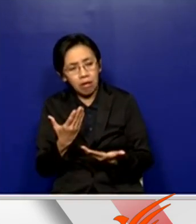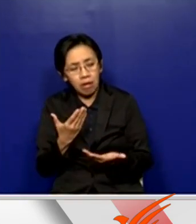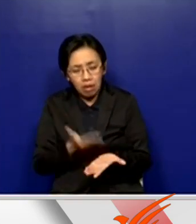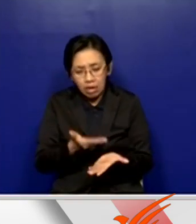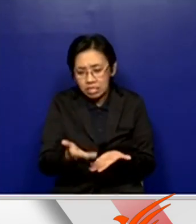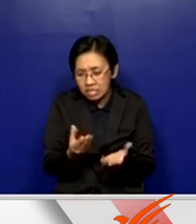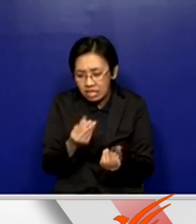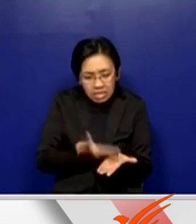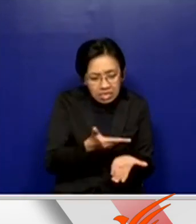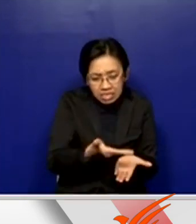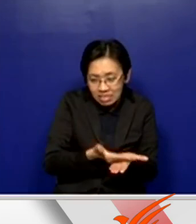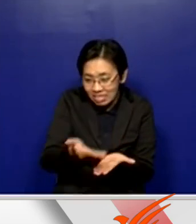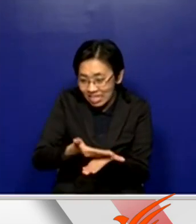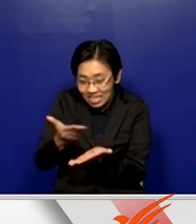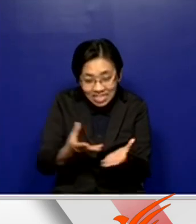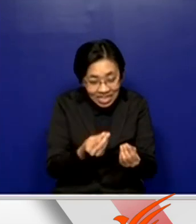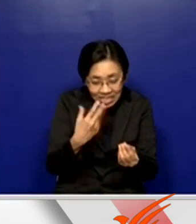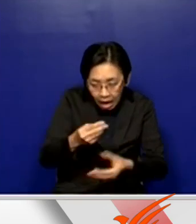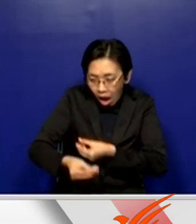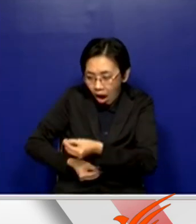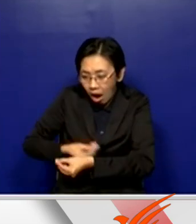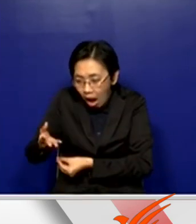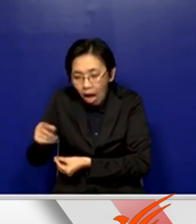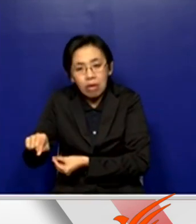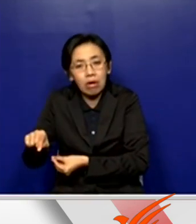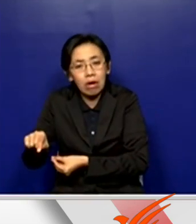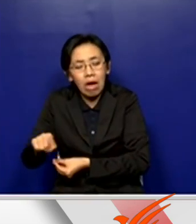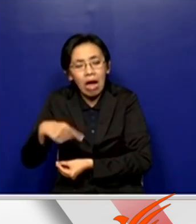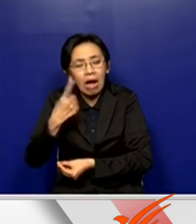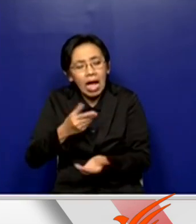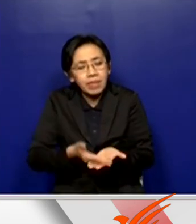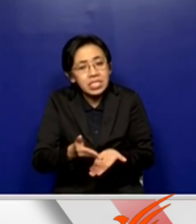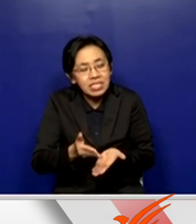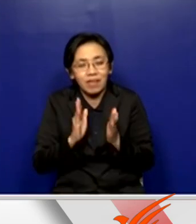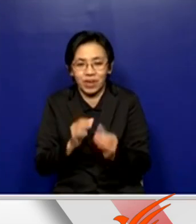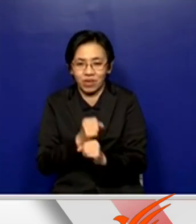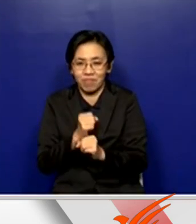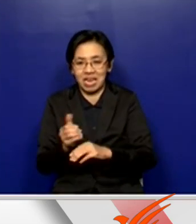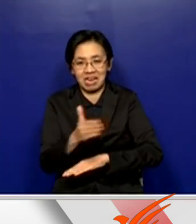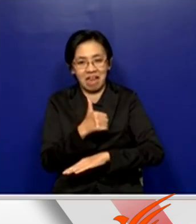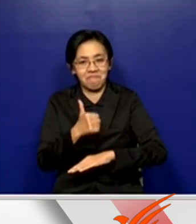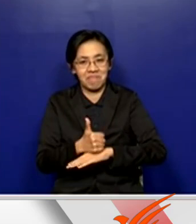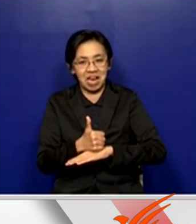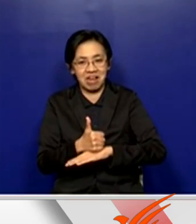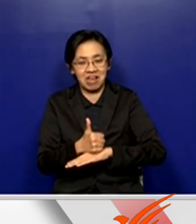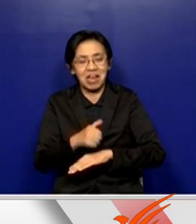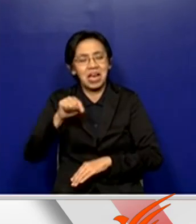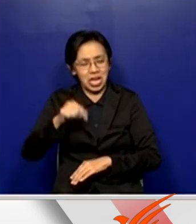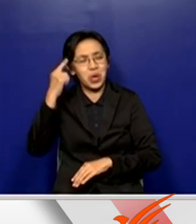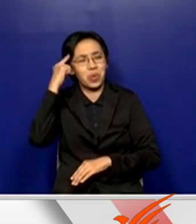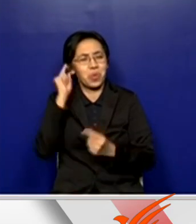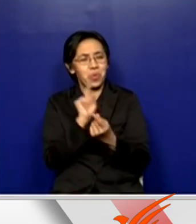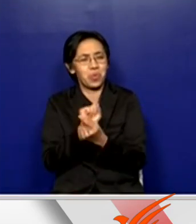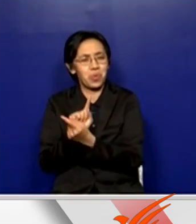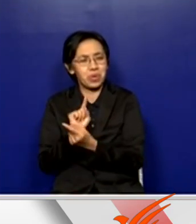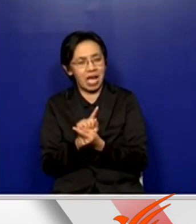ซือที่ดนชาวบานไปขายต่อให้บริษัทมในในหนาบอกว่าเป็ักการเมืองระดับชาติ ที่คนที่นี้รู้จกกันด